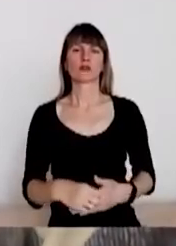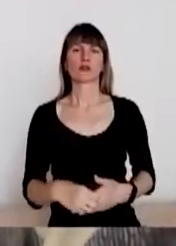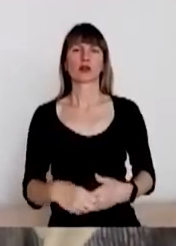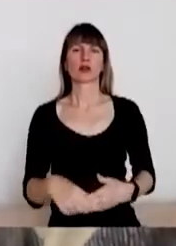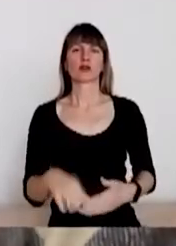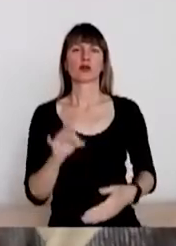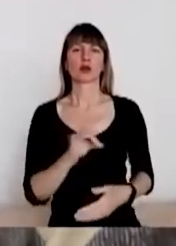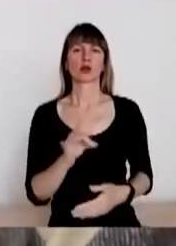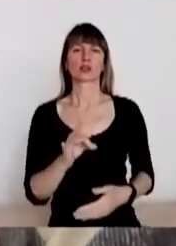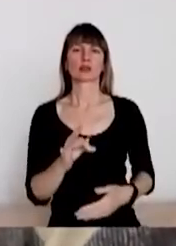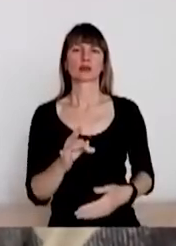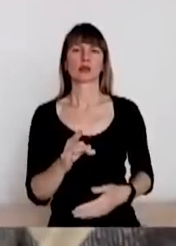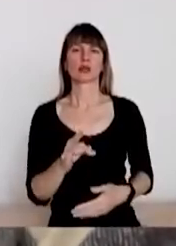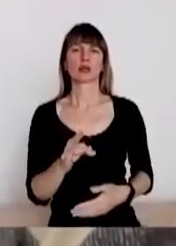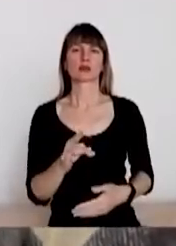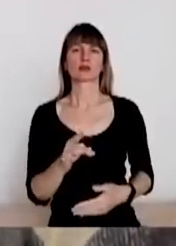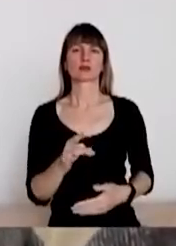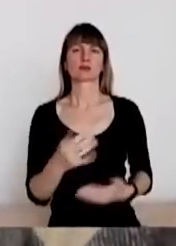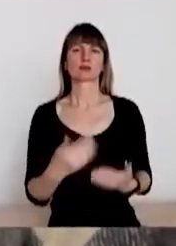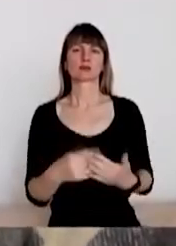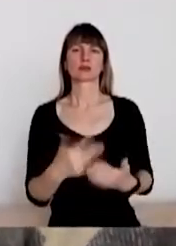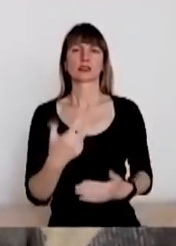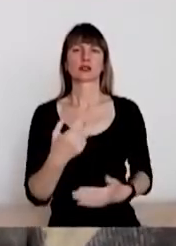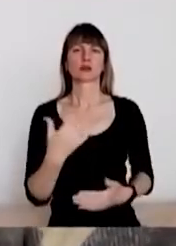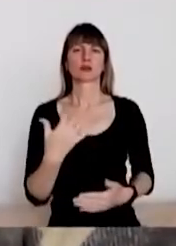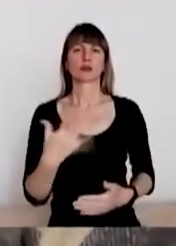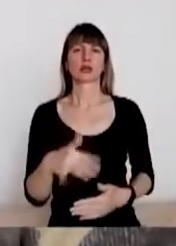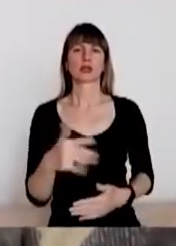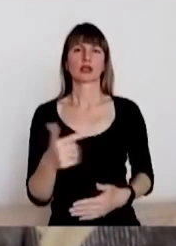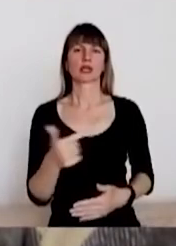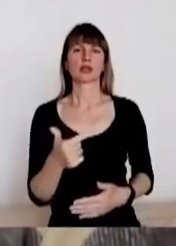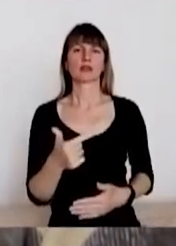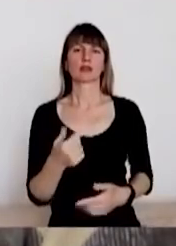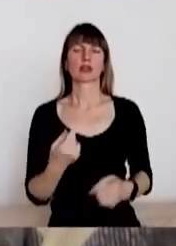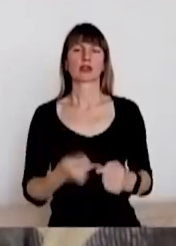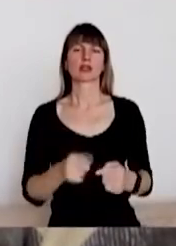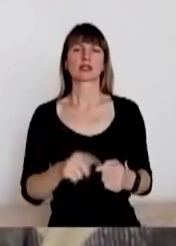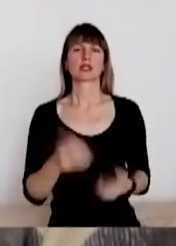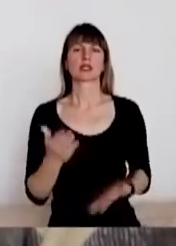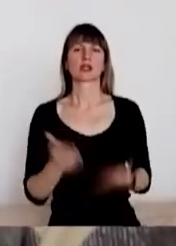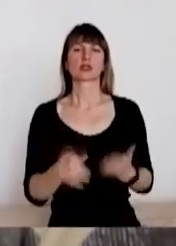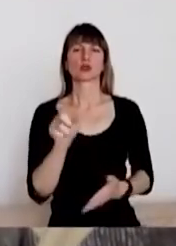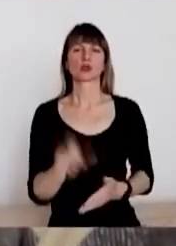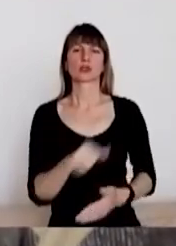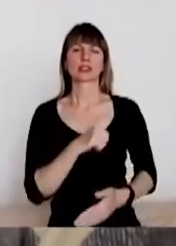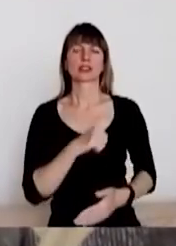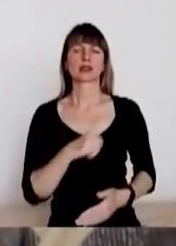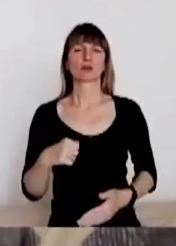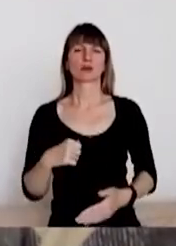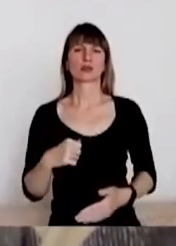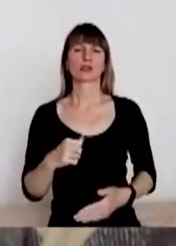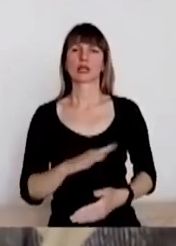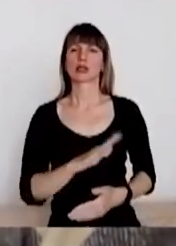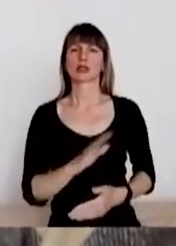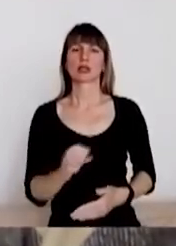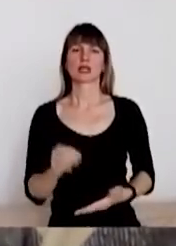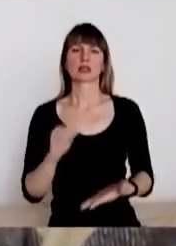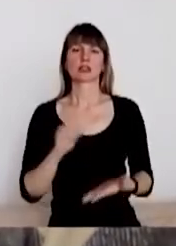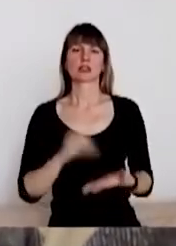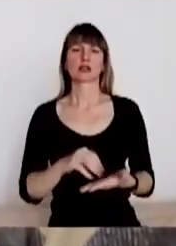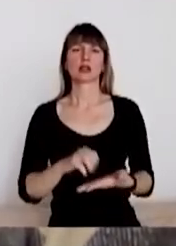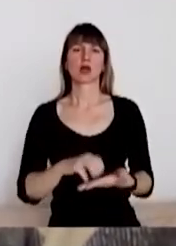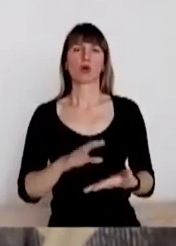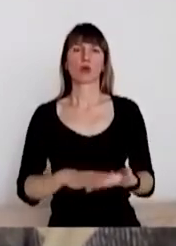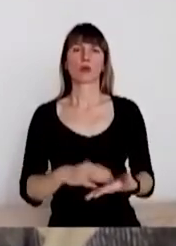розмірі біля 350 гривень. Це якщо людина самостійно не становиться на облік, але